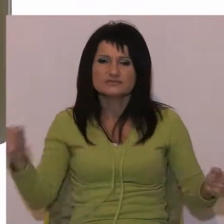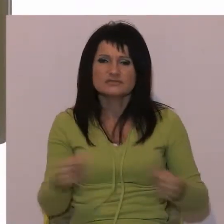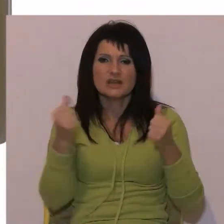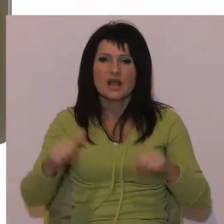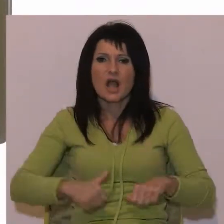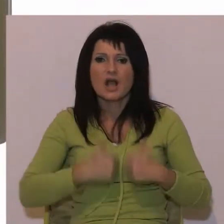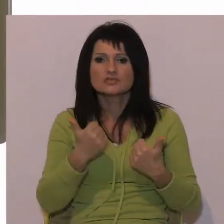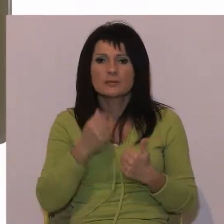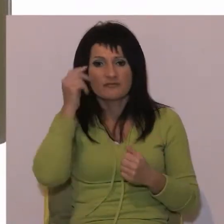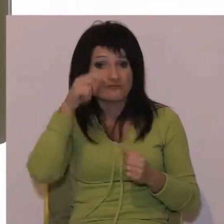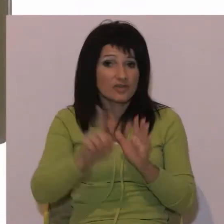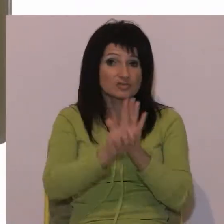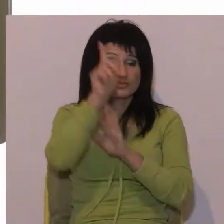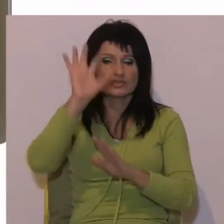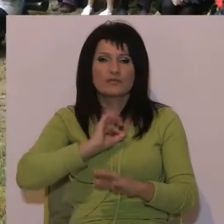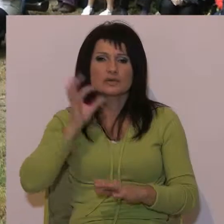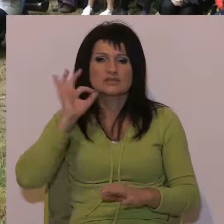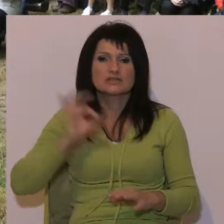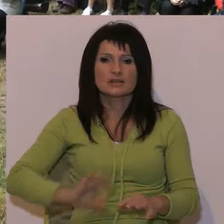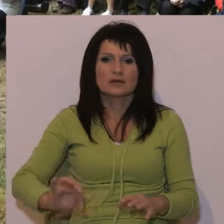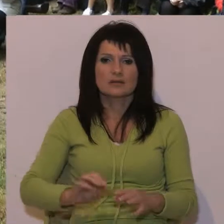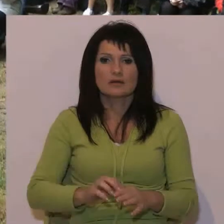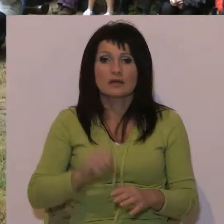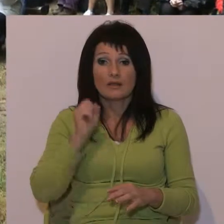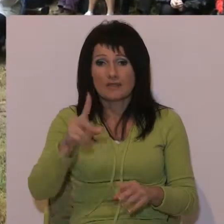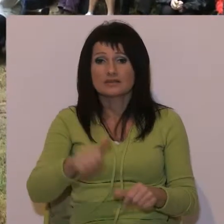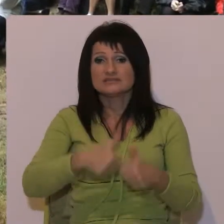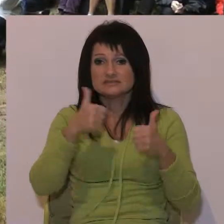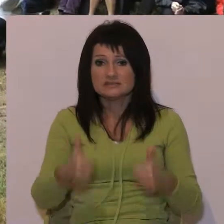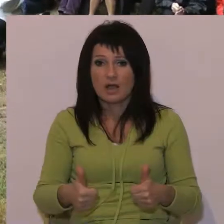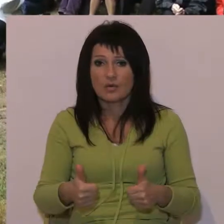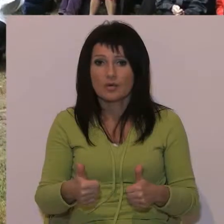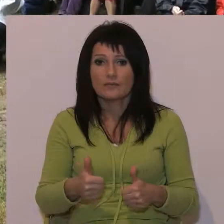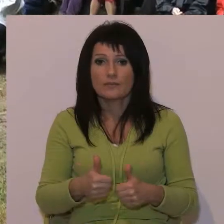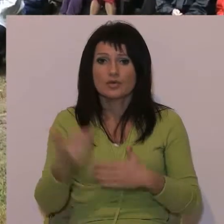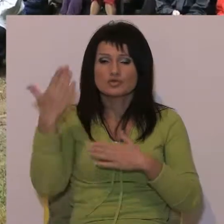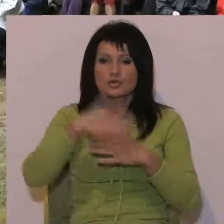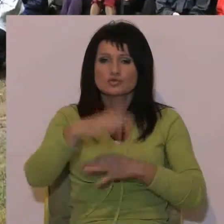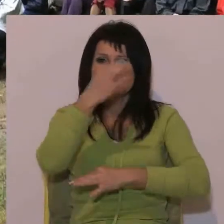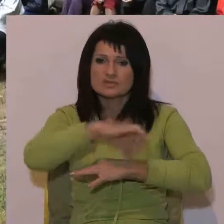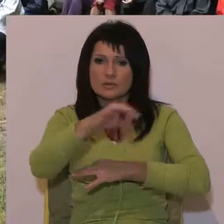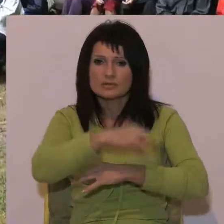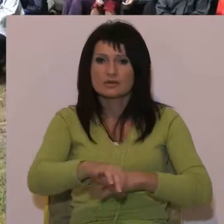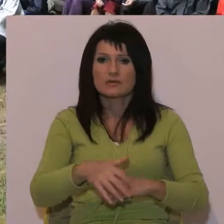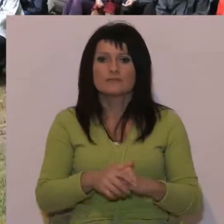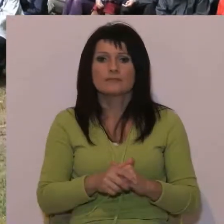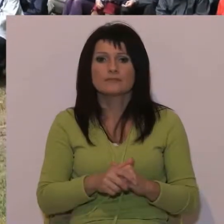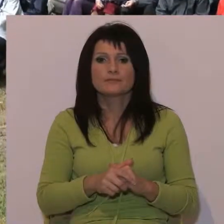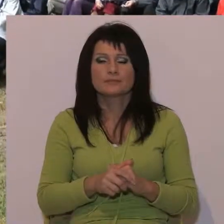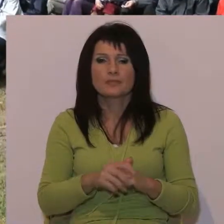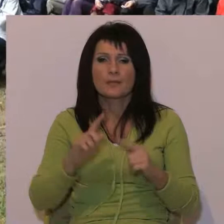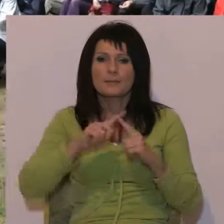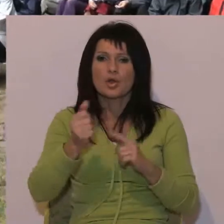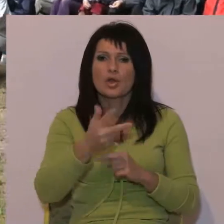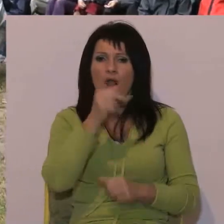ażeby wykształcić swojego syna. I tak też się stało. Skończył studia, po